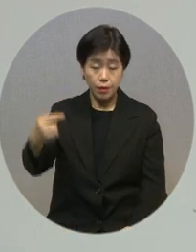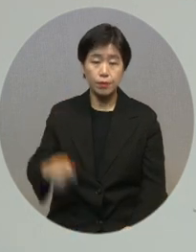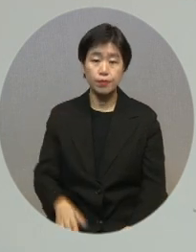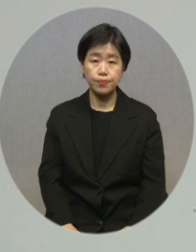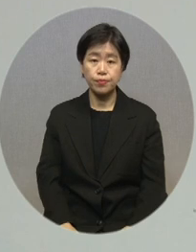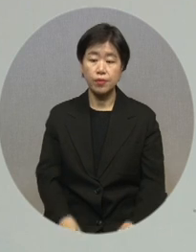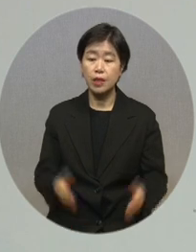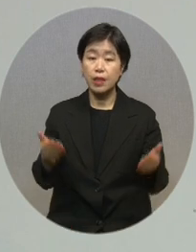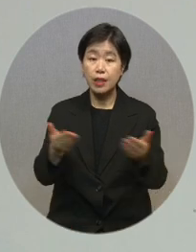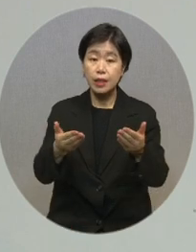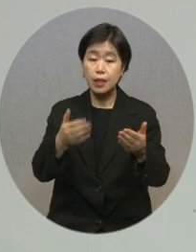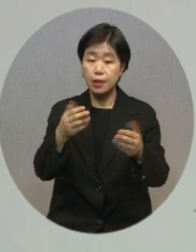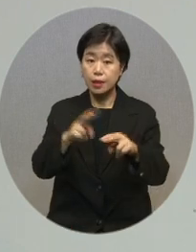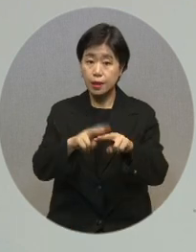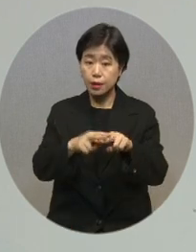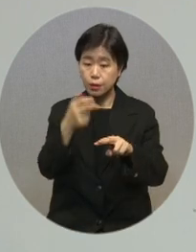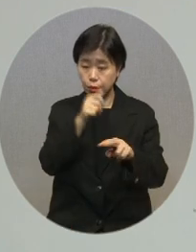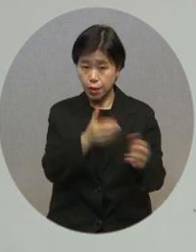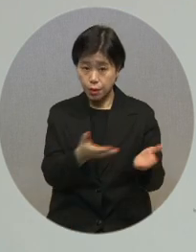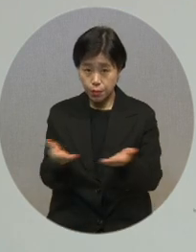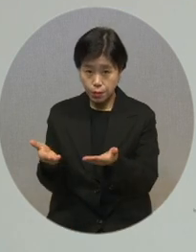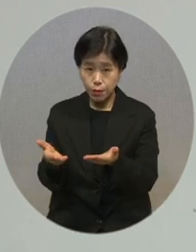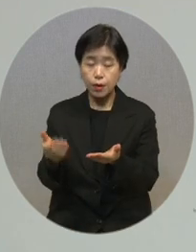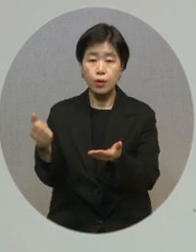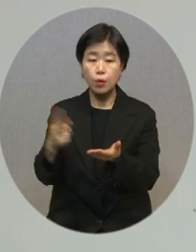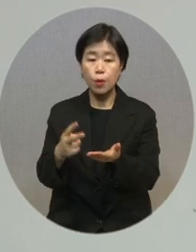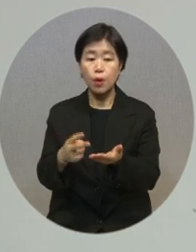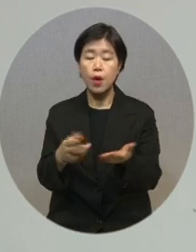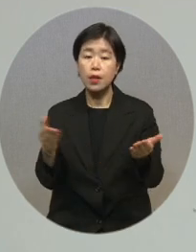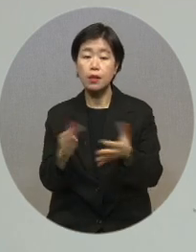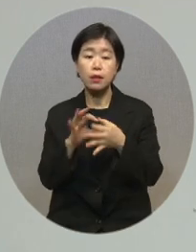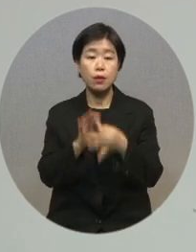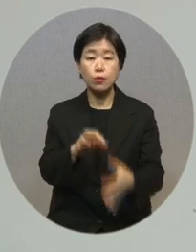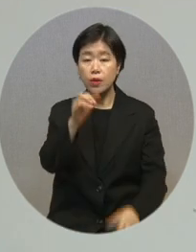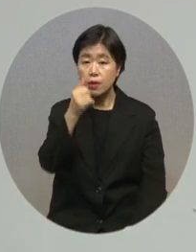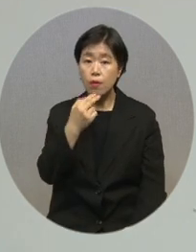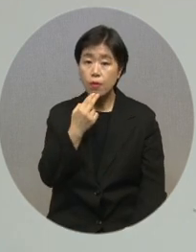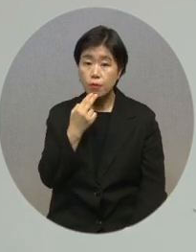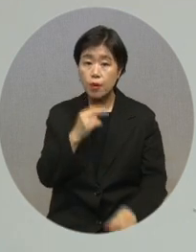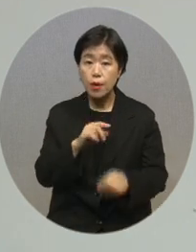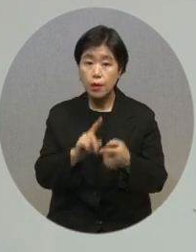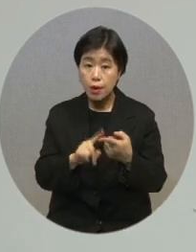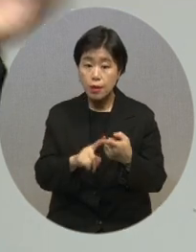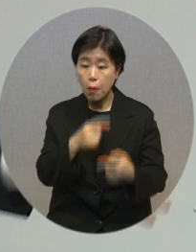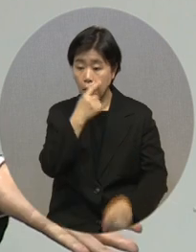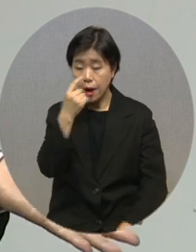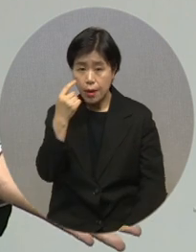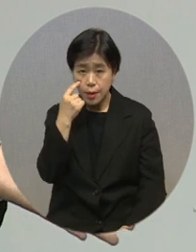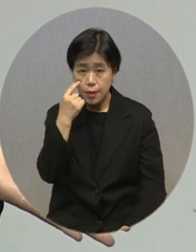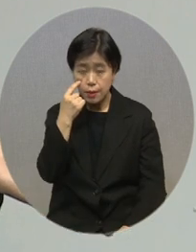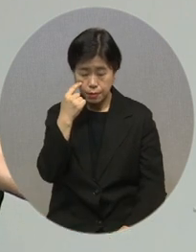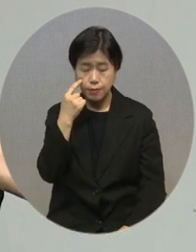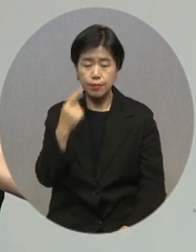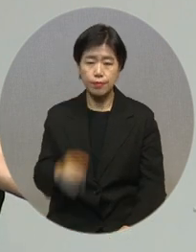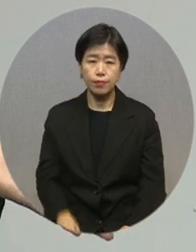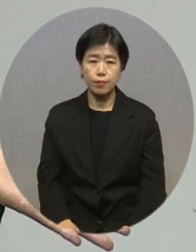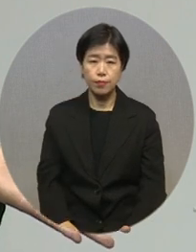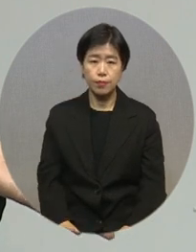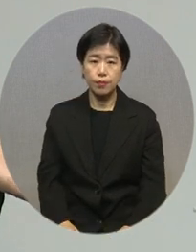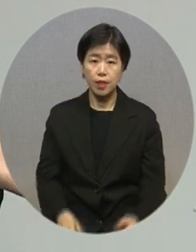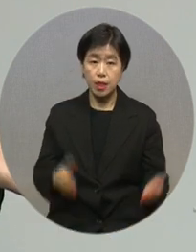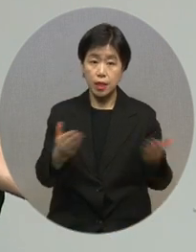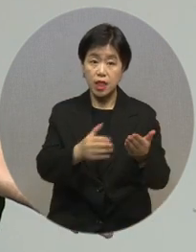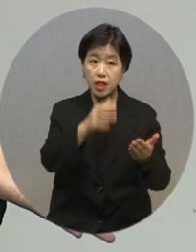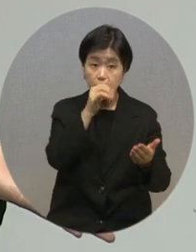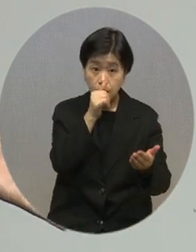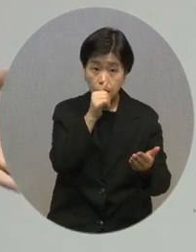취업을 알선하고 그다음에 그 구직 활동을 하는지를 다 모니터링해서 구직 활동을 안 하면은 실업급여를 원래는 안 준다. 그